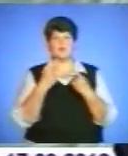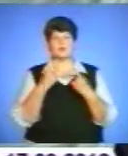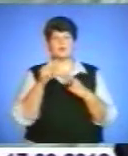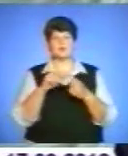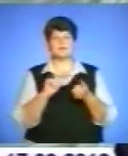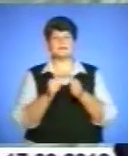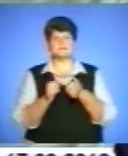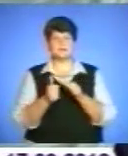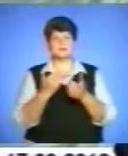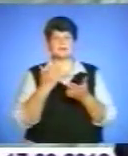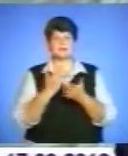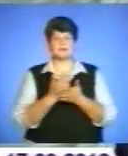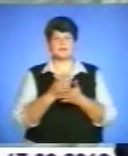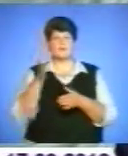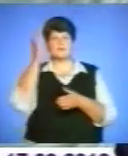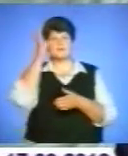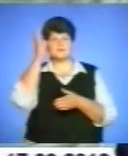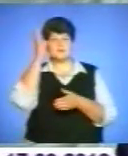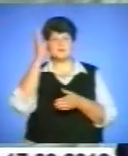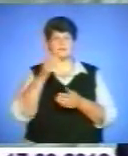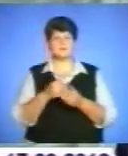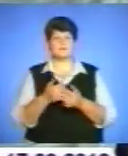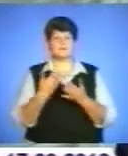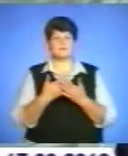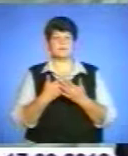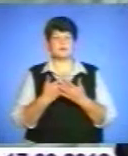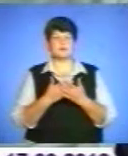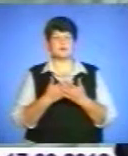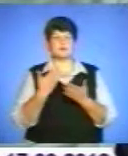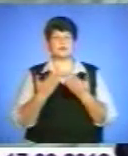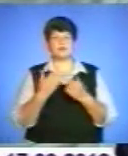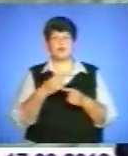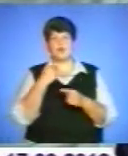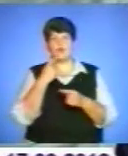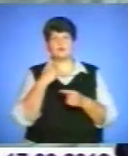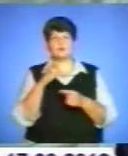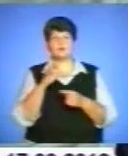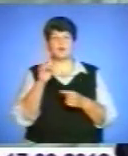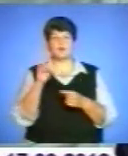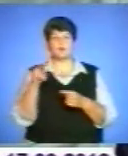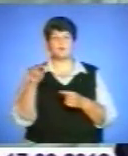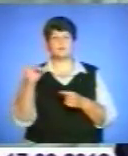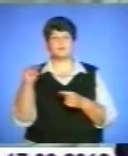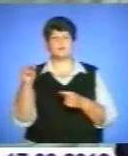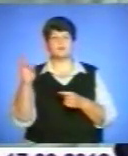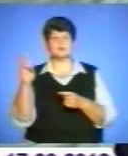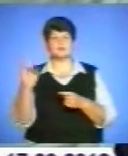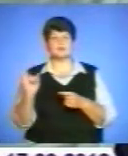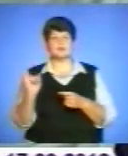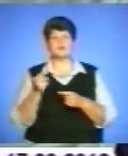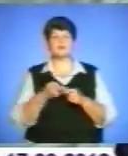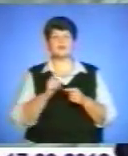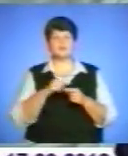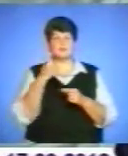зміни, які відбуваються в освіті. Ну, наприклад, якщо говорити про копичинці, то тут ми цього